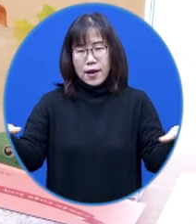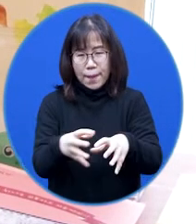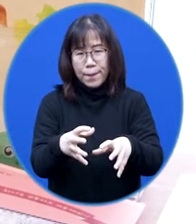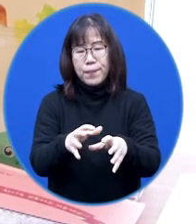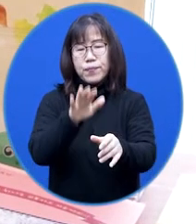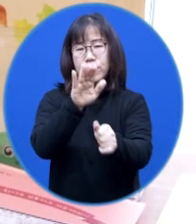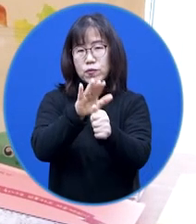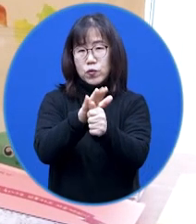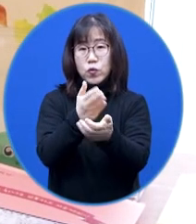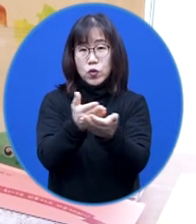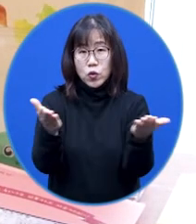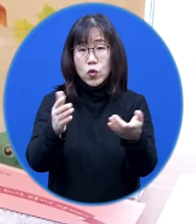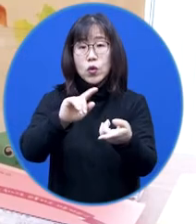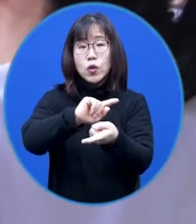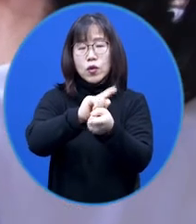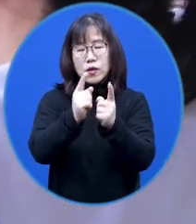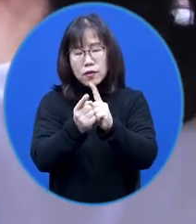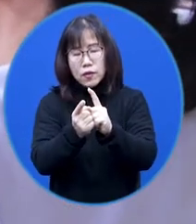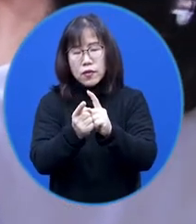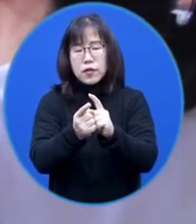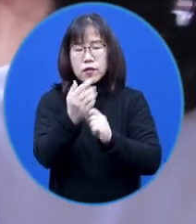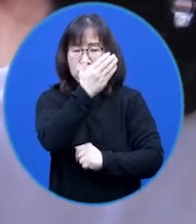기관과의 지속적 협업을 마련하고